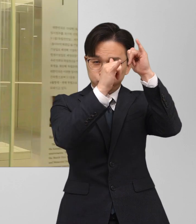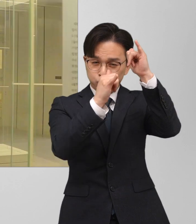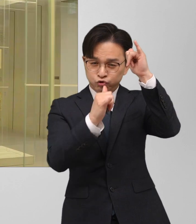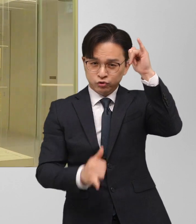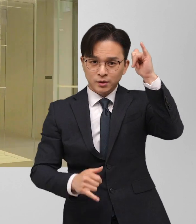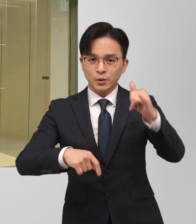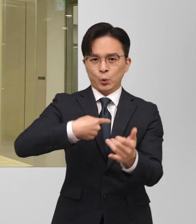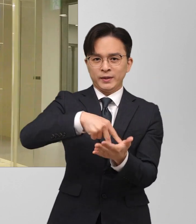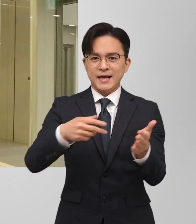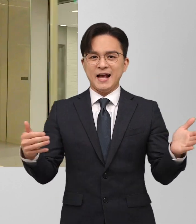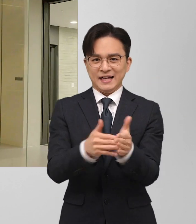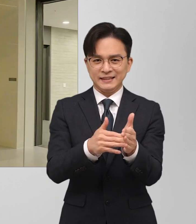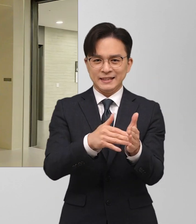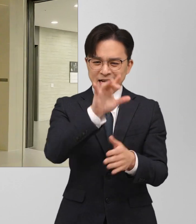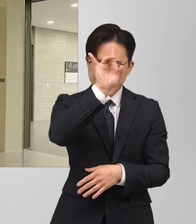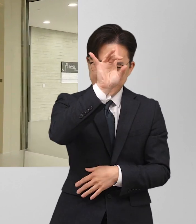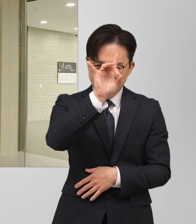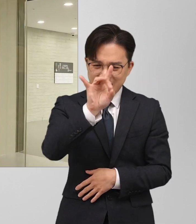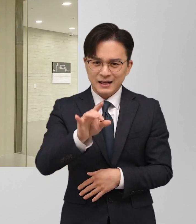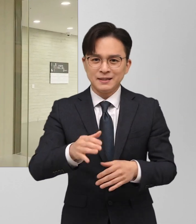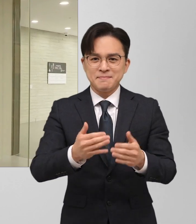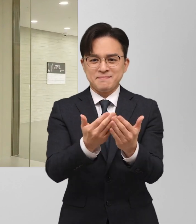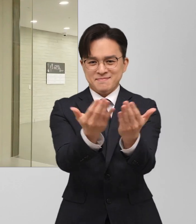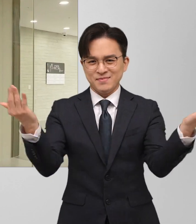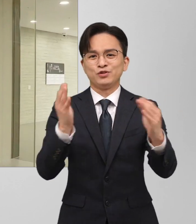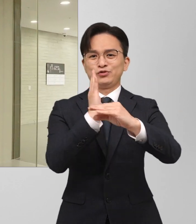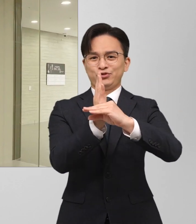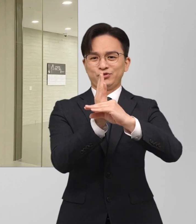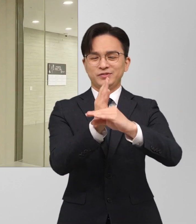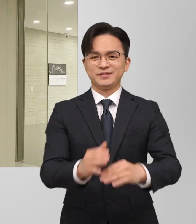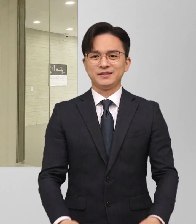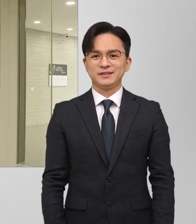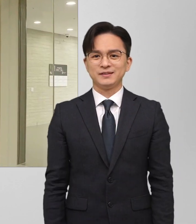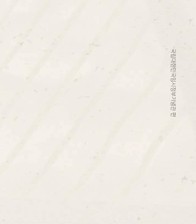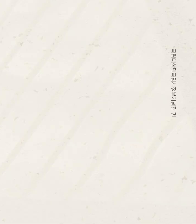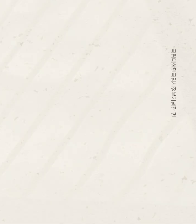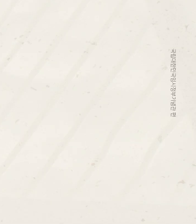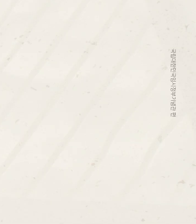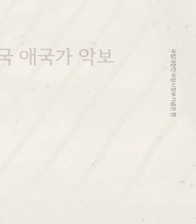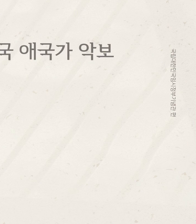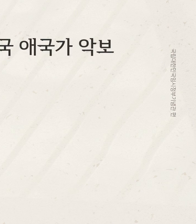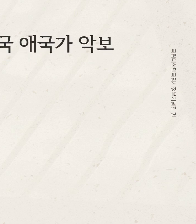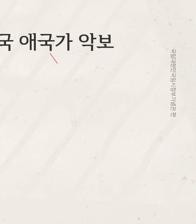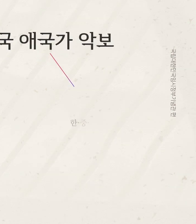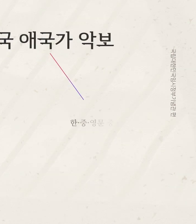지금의 대한민국까지 이어져 온 이야기들을 쭉 전시를 해두고 있습니다.